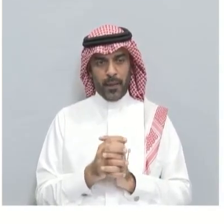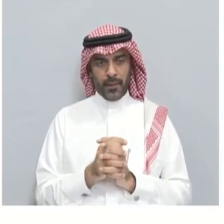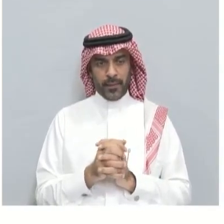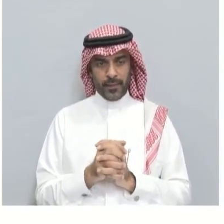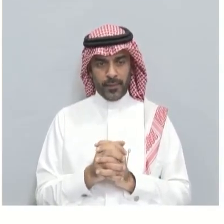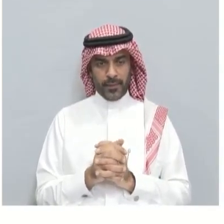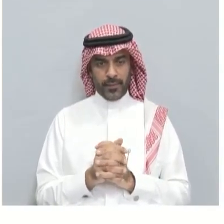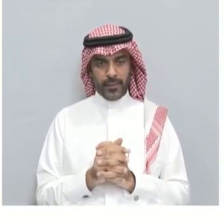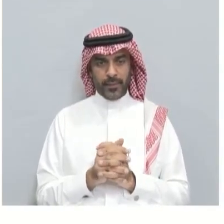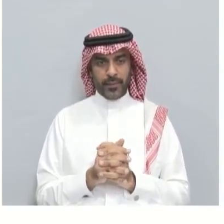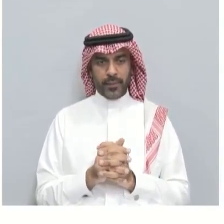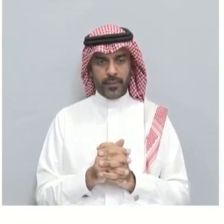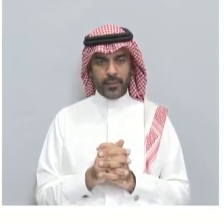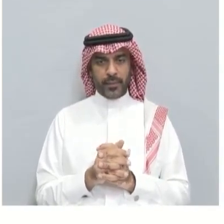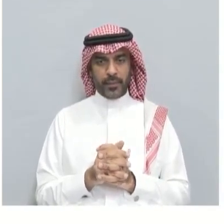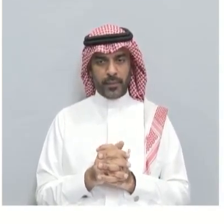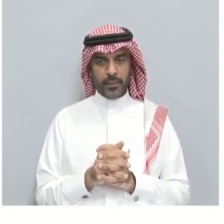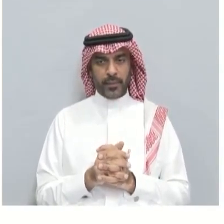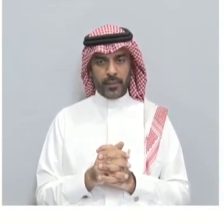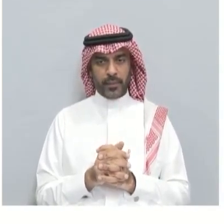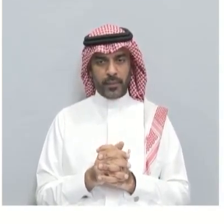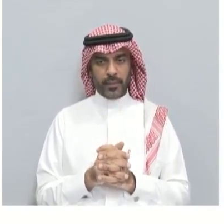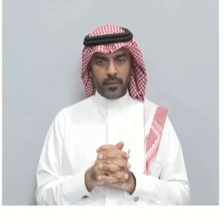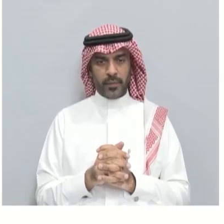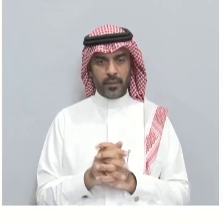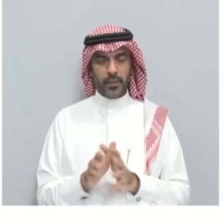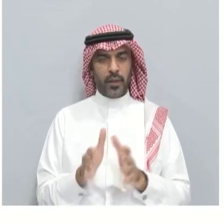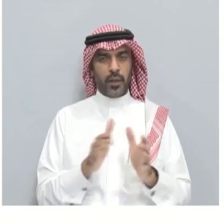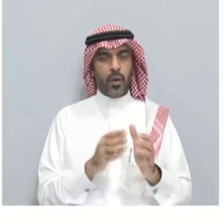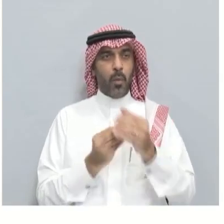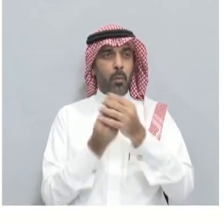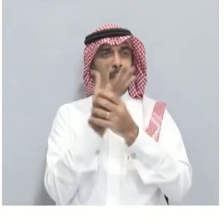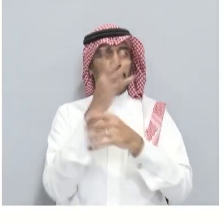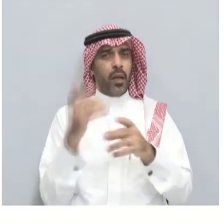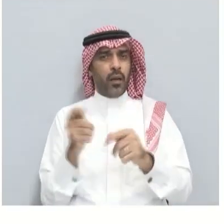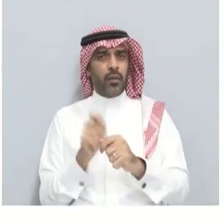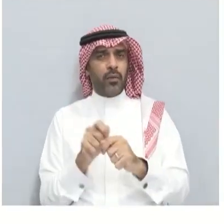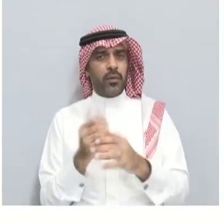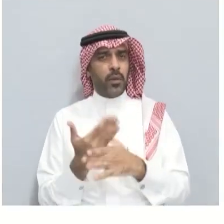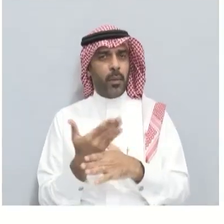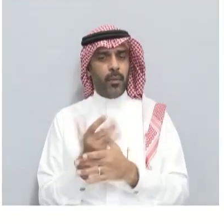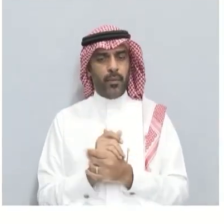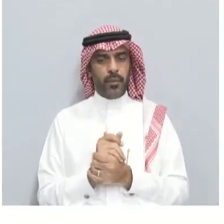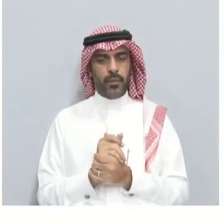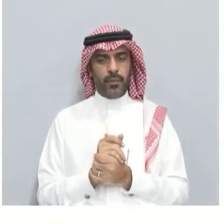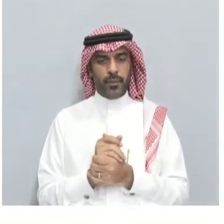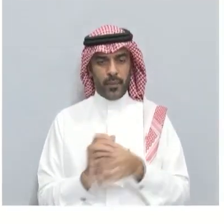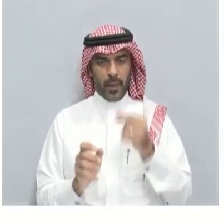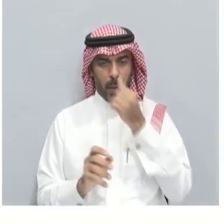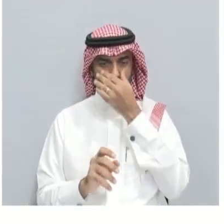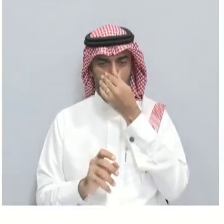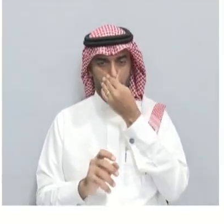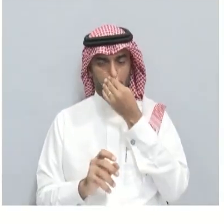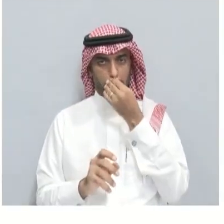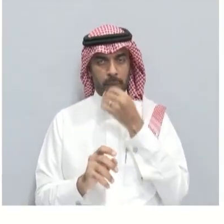من الصفائح الجانبيه تشكل البراكين تشكل لي البراكين اين تتشكل تتشكل في